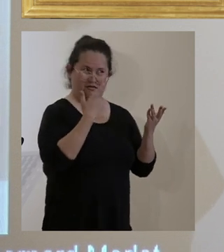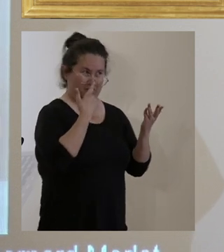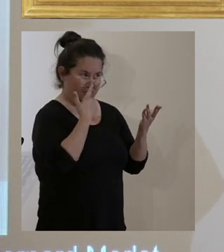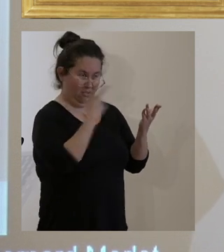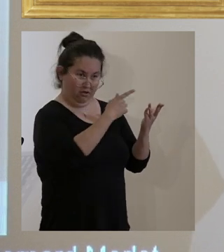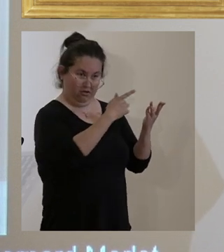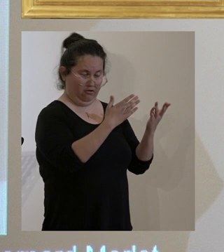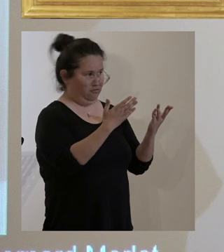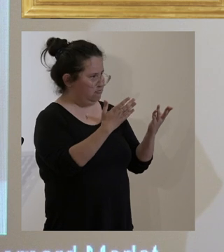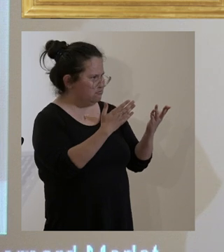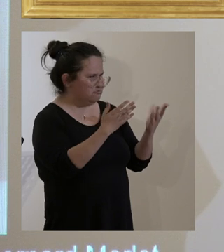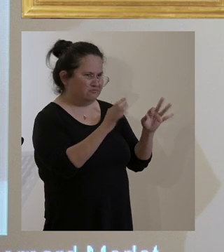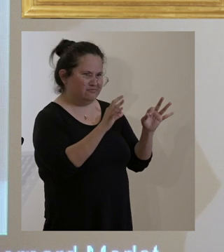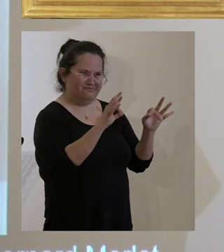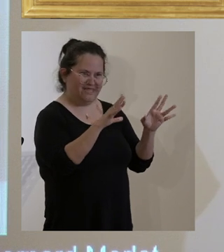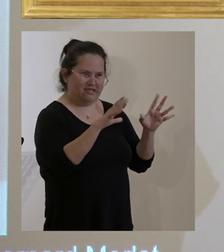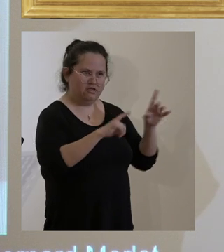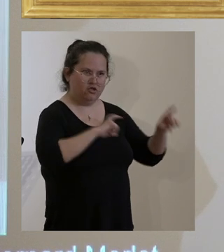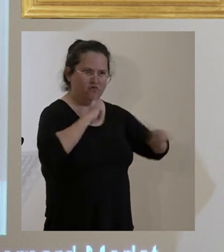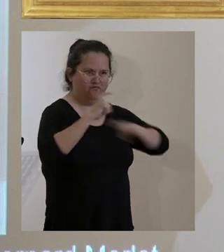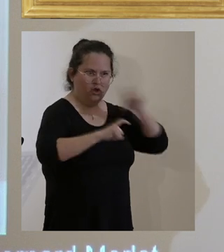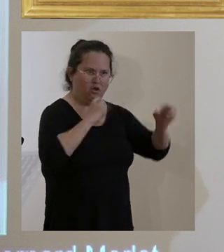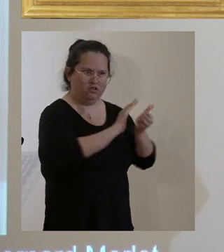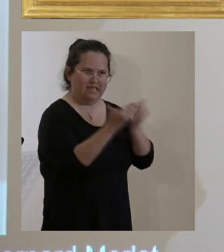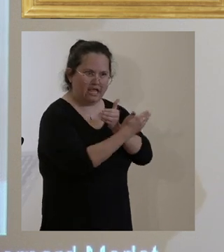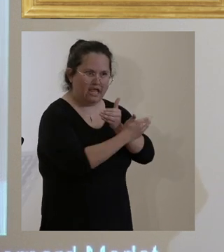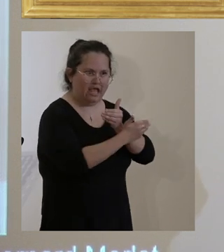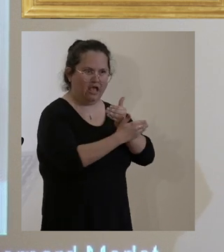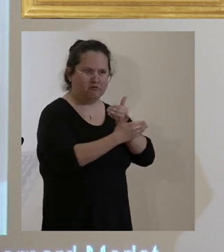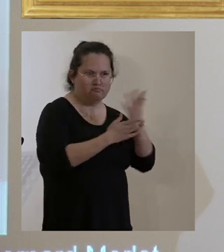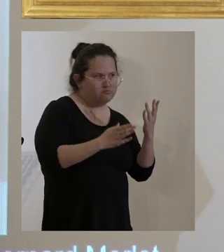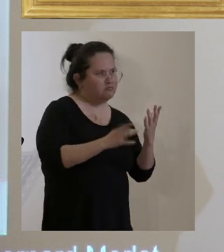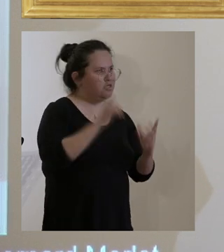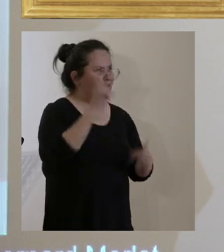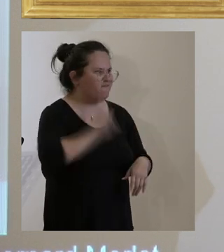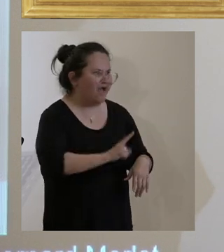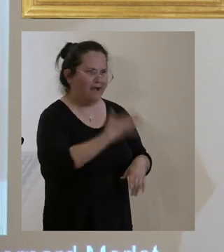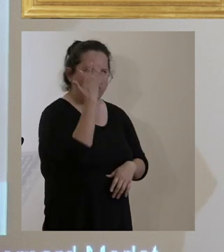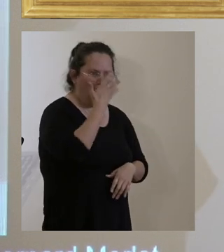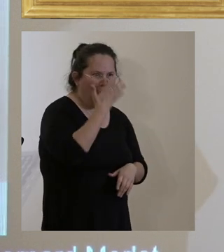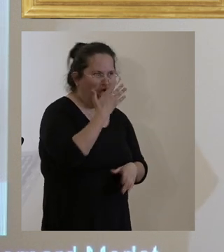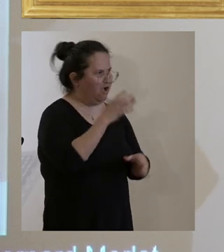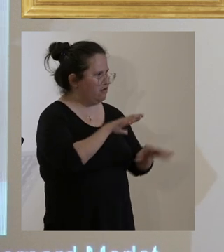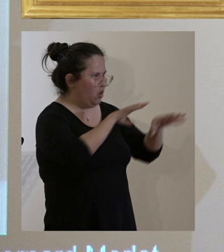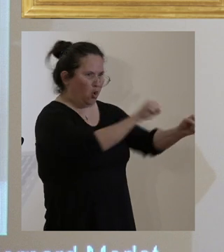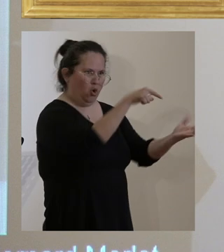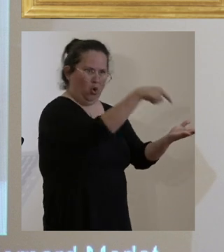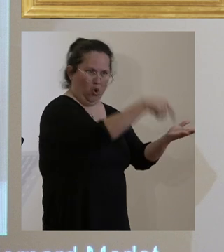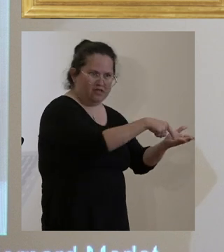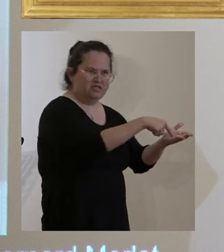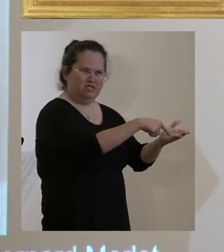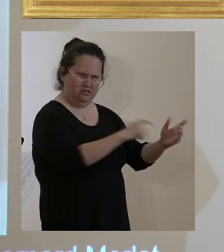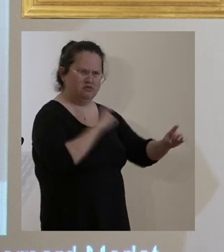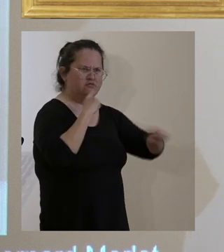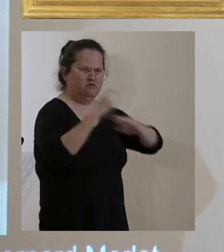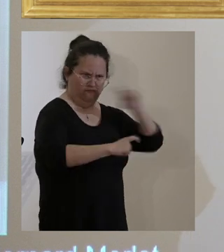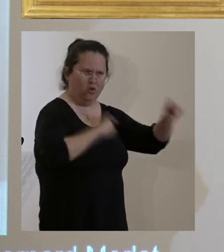violence faites au corps des femmes noires dans les colonies. Pourquoi ? Parce que le texte du Code noir